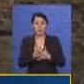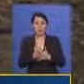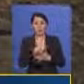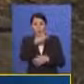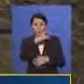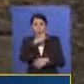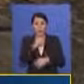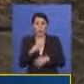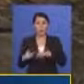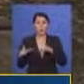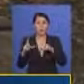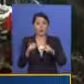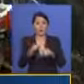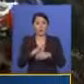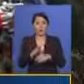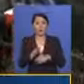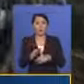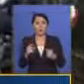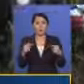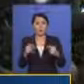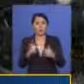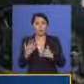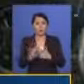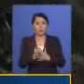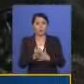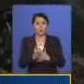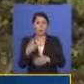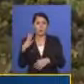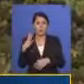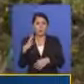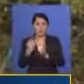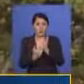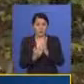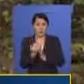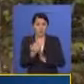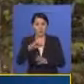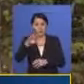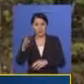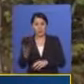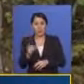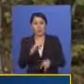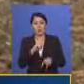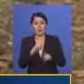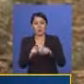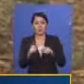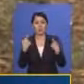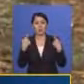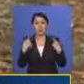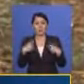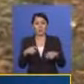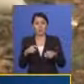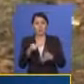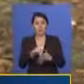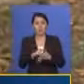бірнеше рет келеді. Бұл жаттығу жүргізу үшін нағыз таптырмайтын мекен. Шыңға көтерілмес бұрын мамандар жабдықты тексеріп, қауіпсіздік техникасы бойынша